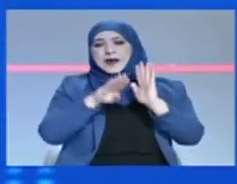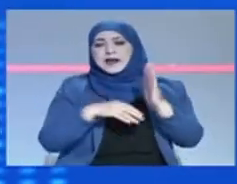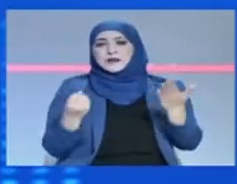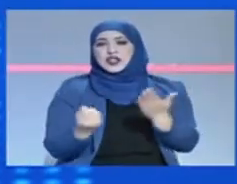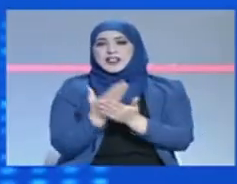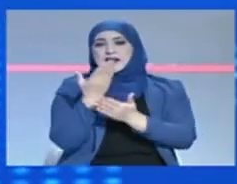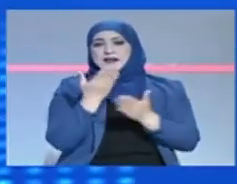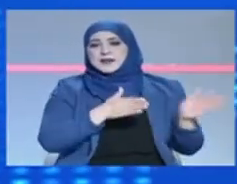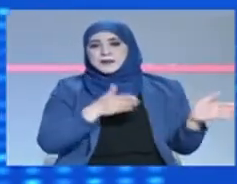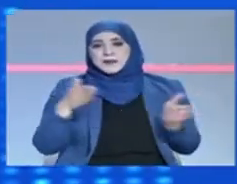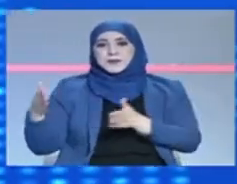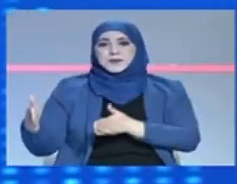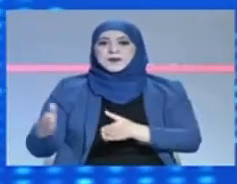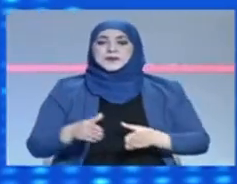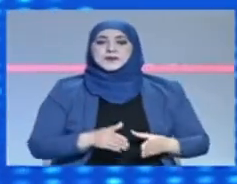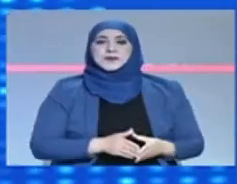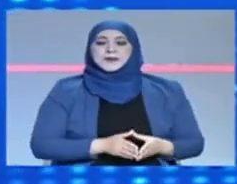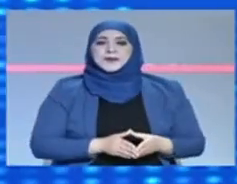الجديد.